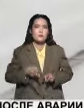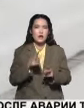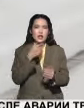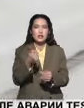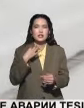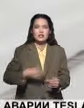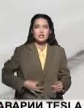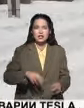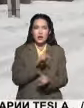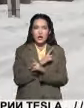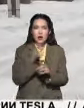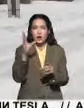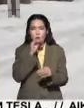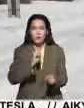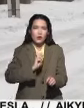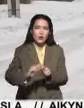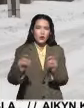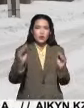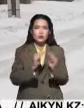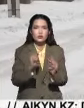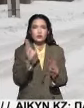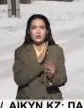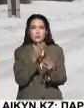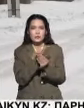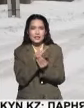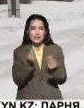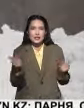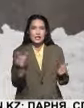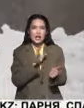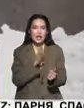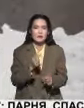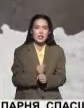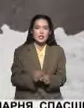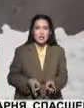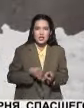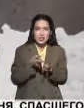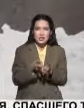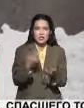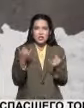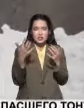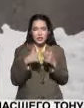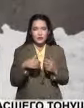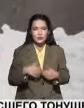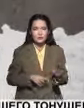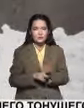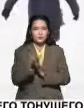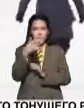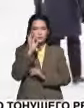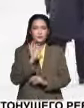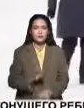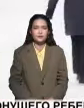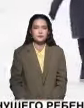на сына погибшей. Мог ли он поджечь дом, чтобы замести следы совершенного преступления, теперь предстоит выяснить